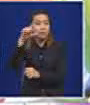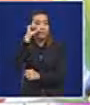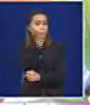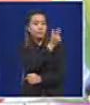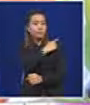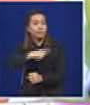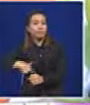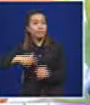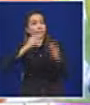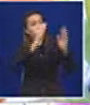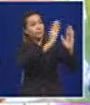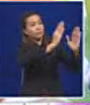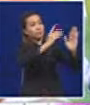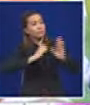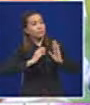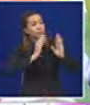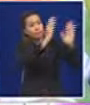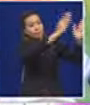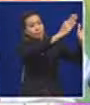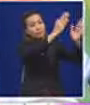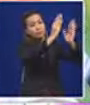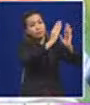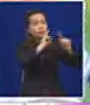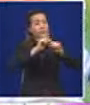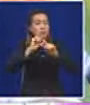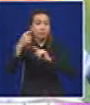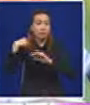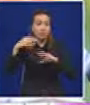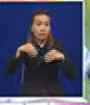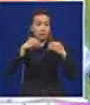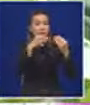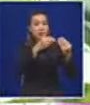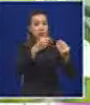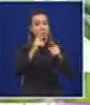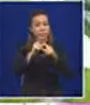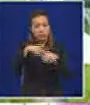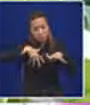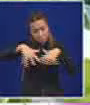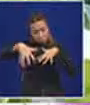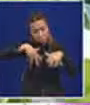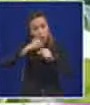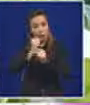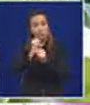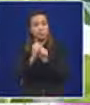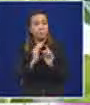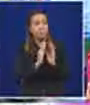มาเป็นแนวทางในการปฏิบัติซึ่งสามารถเป็นแบบอย่างให้กับประชาชนในพื้นที่ได้อีกด้วยค่ะ